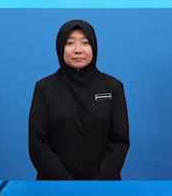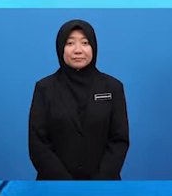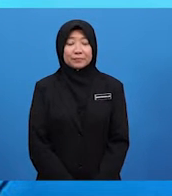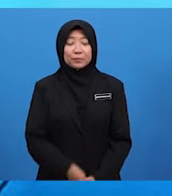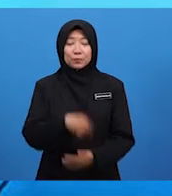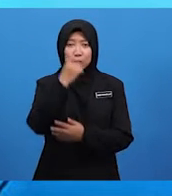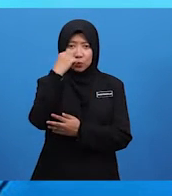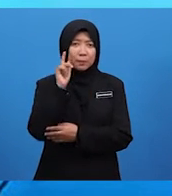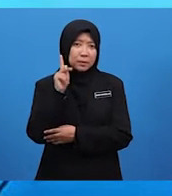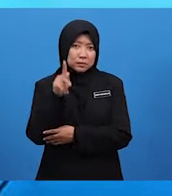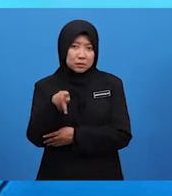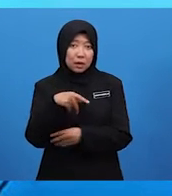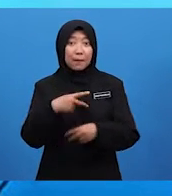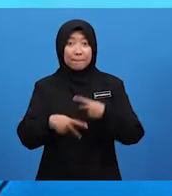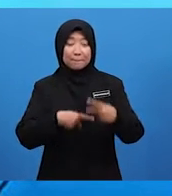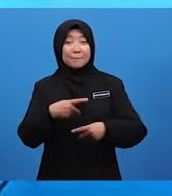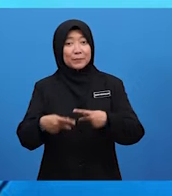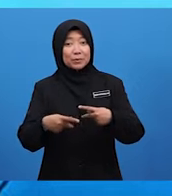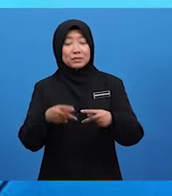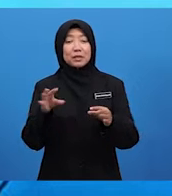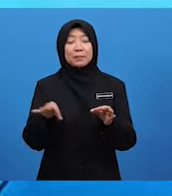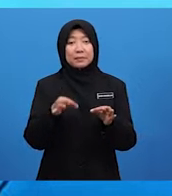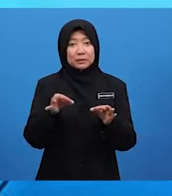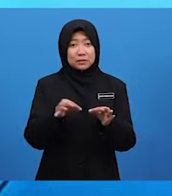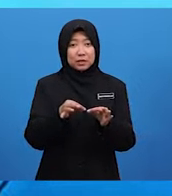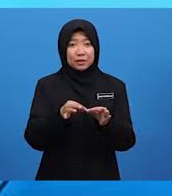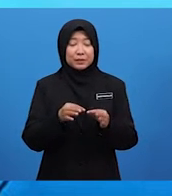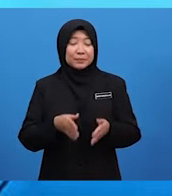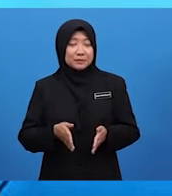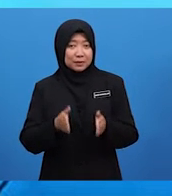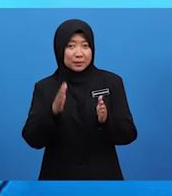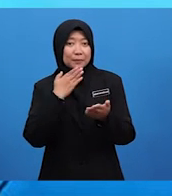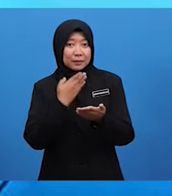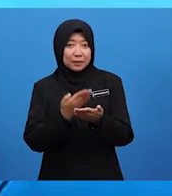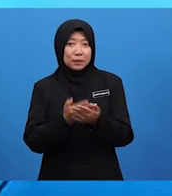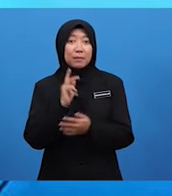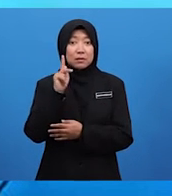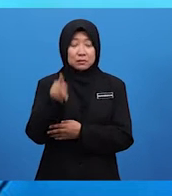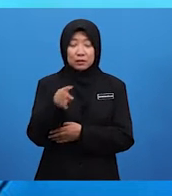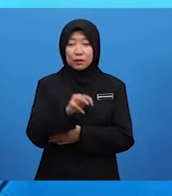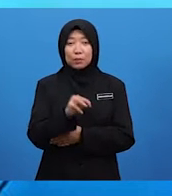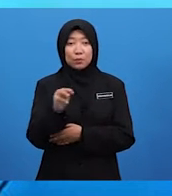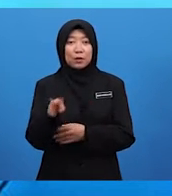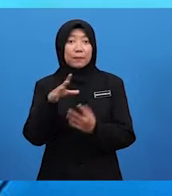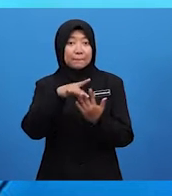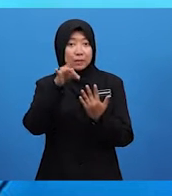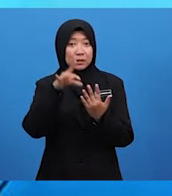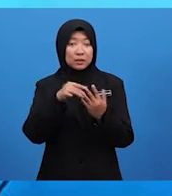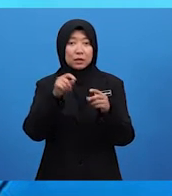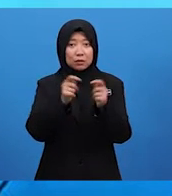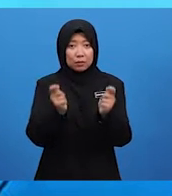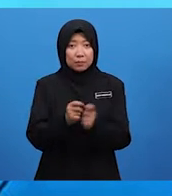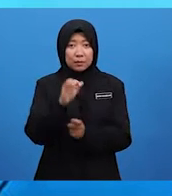Untuk memastikan proses menjahit berjalan dengan lancar, pastikan murid-murid memilih tempat